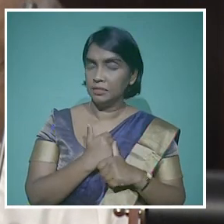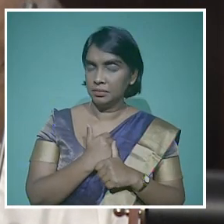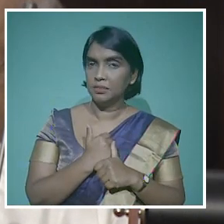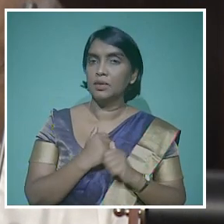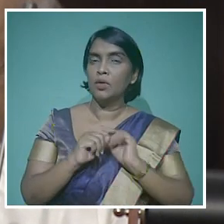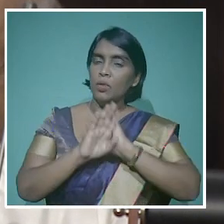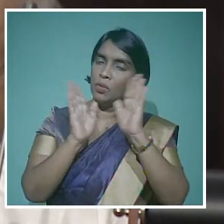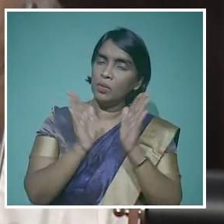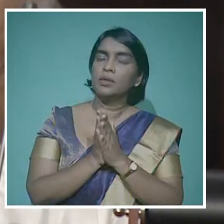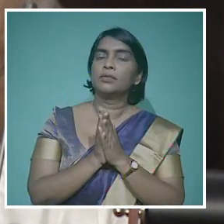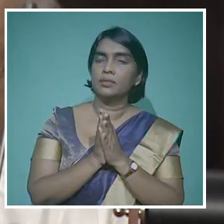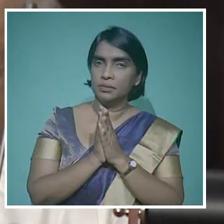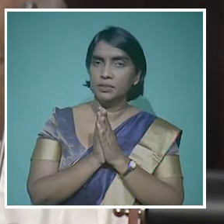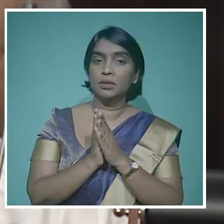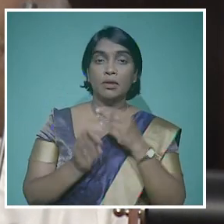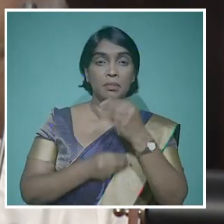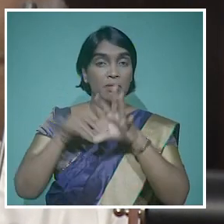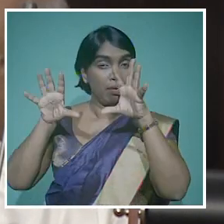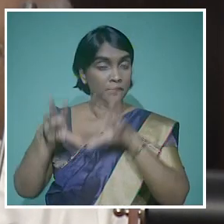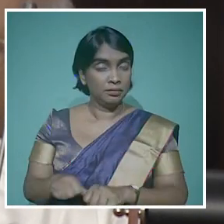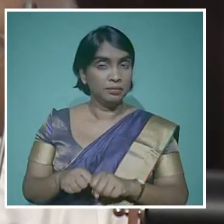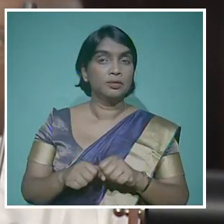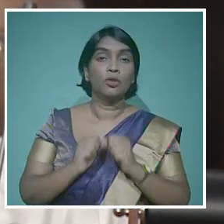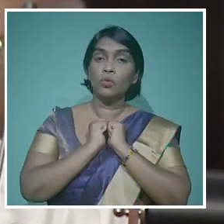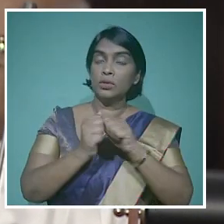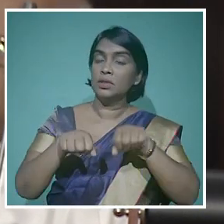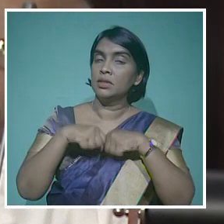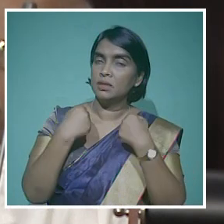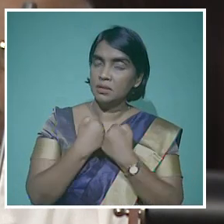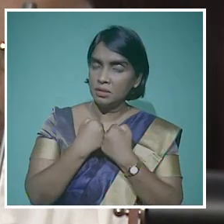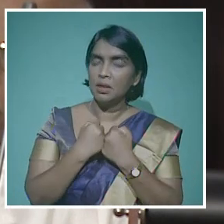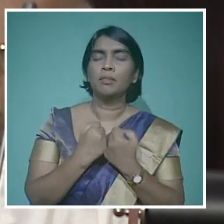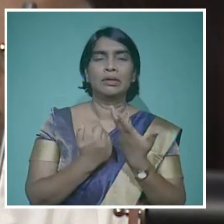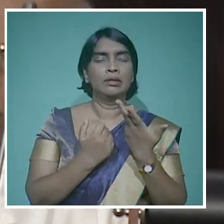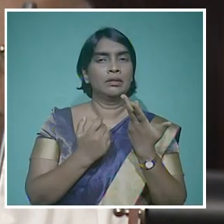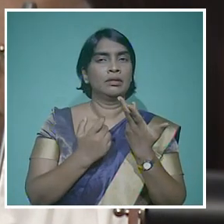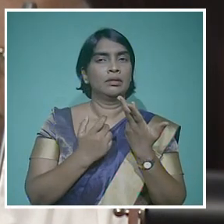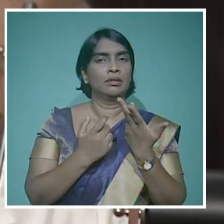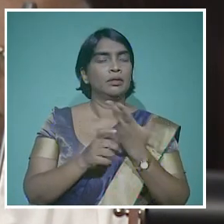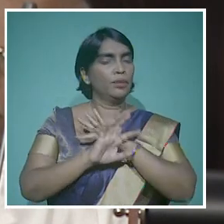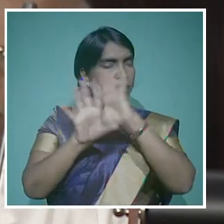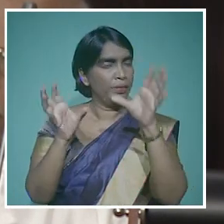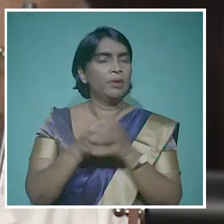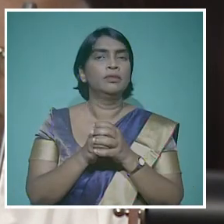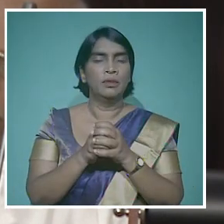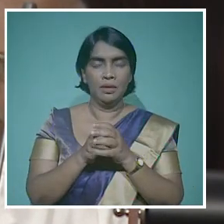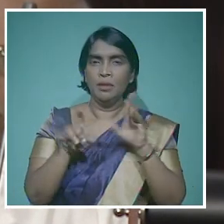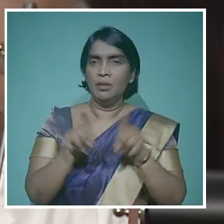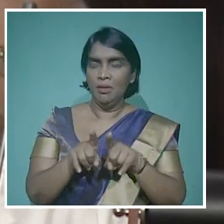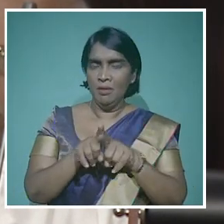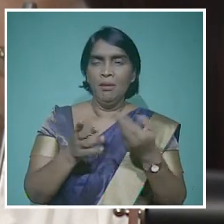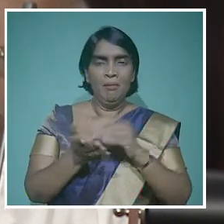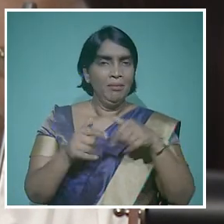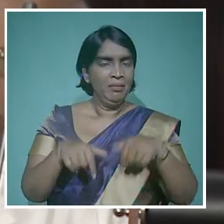හැම පාර්ශ්වයක්ම ආම්පුතුත් වෘත්තීය සමිති සියල්ලම සහභාගී වෙන්න තියෙන ඊට අමතරව තියෙන